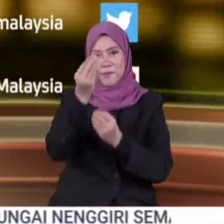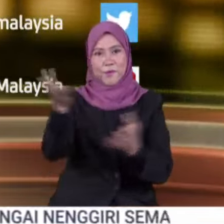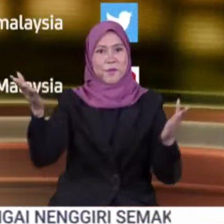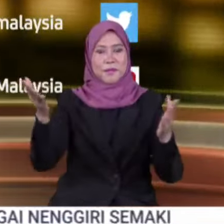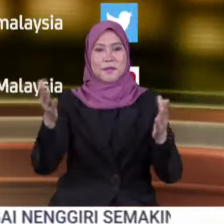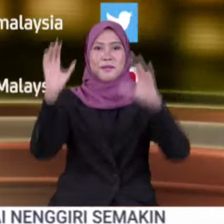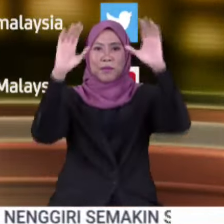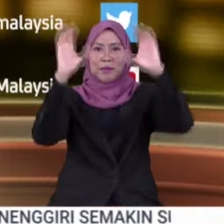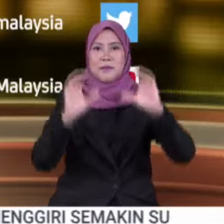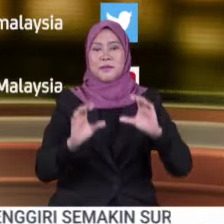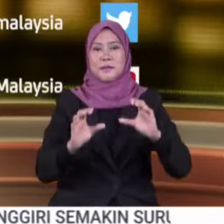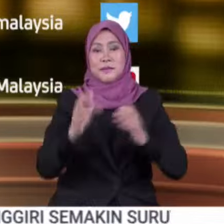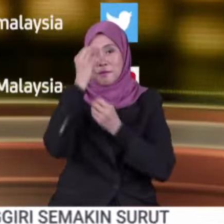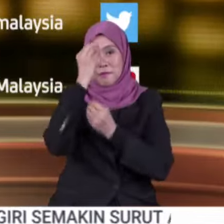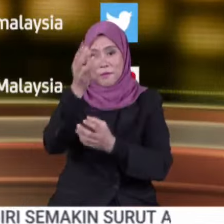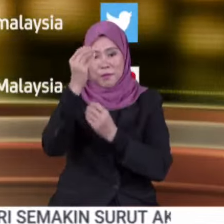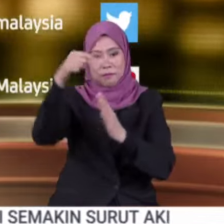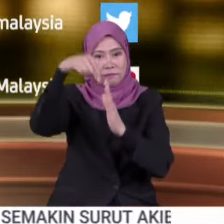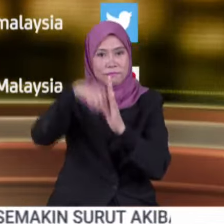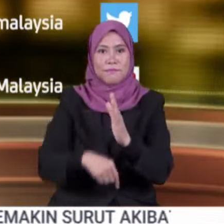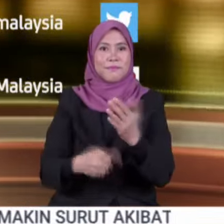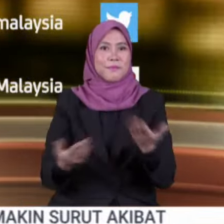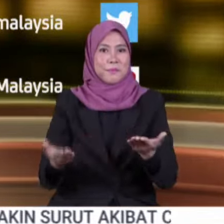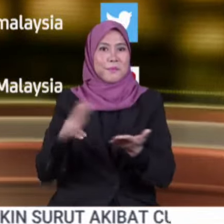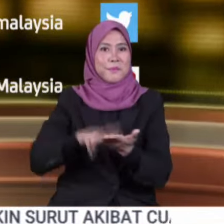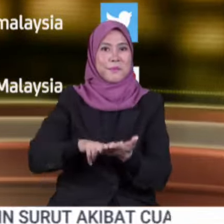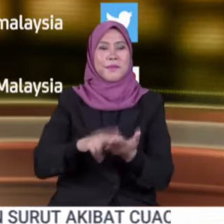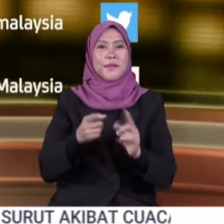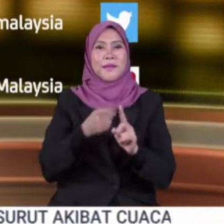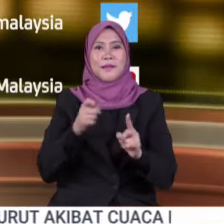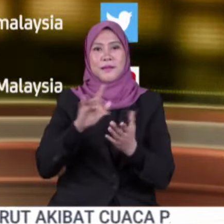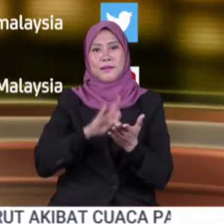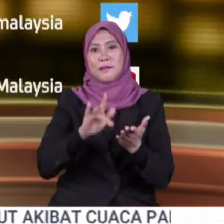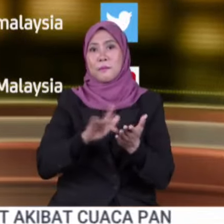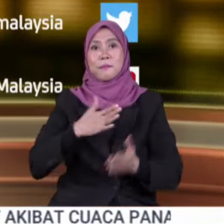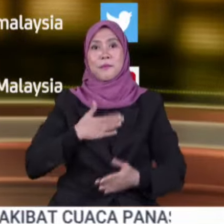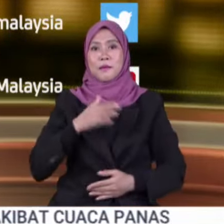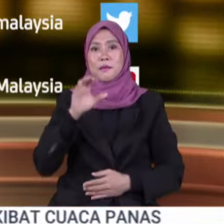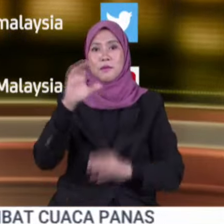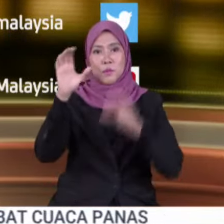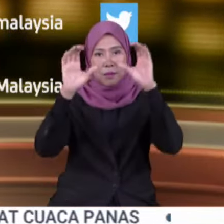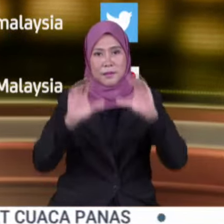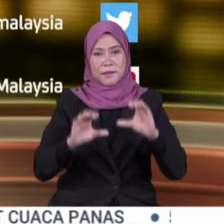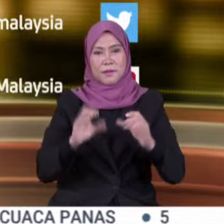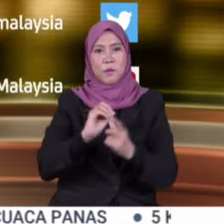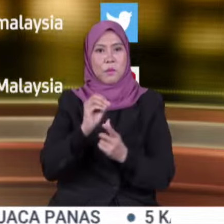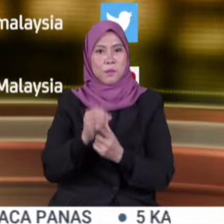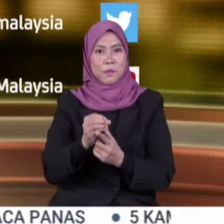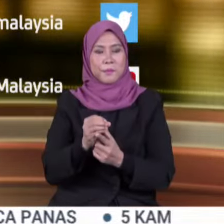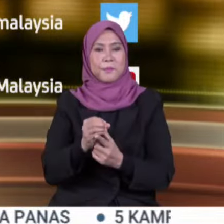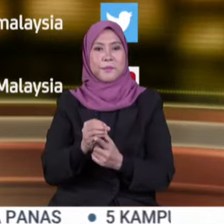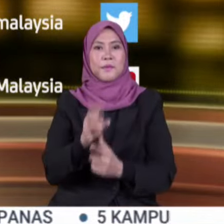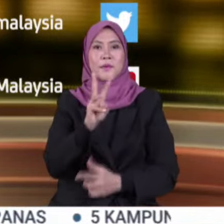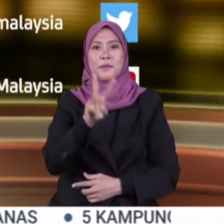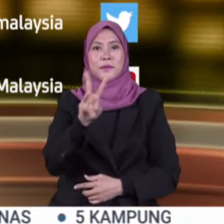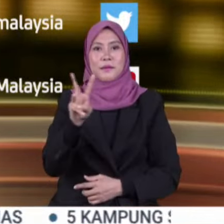pada petang ini. Dapatkan maklumat cuaca terkini dan sahih melalui aplikasi My Cuaca atau boleh ke laman sesawang kami